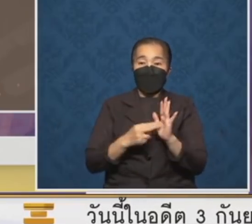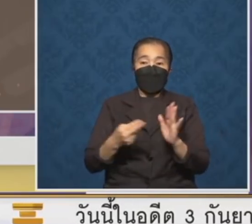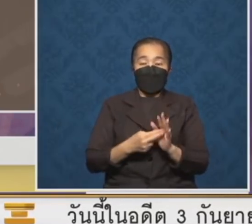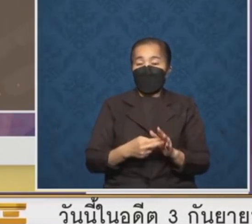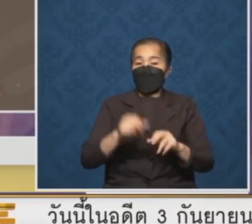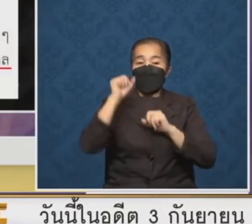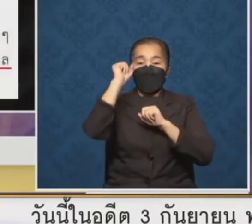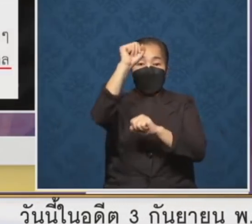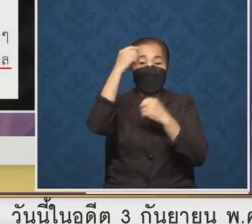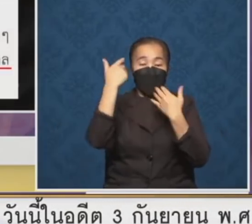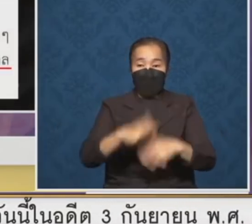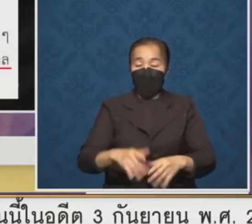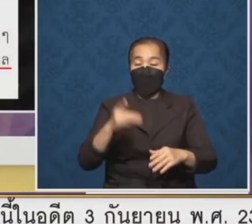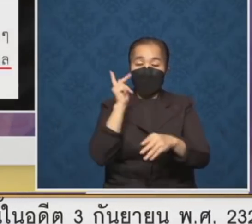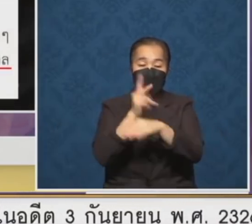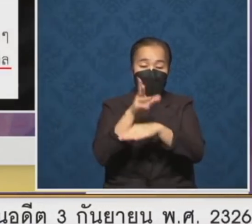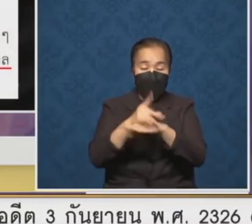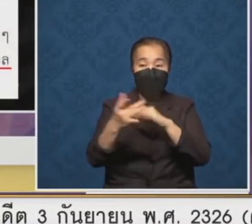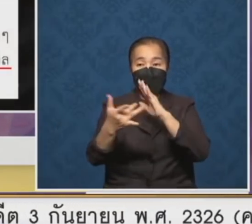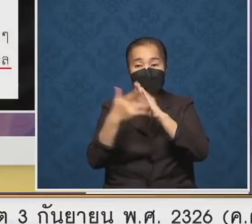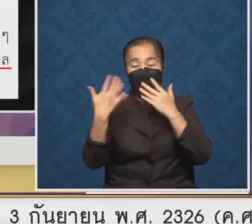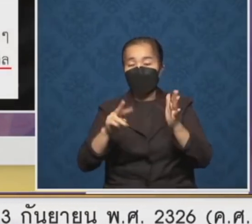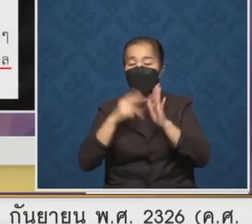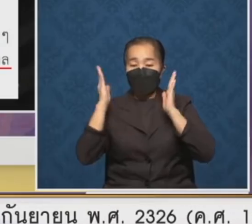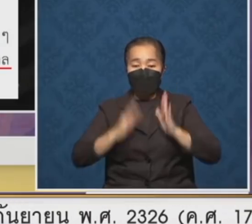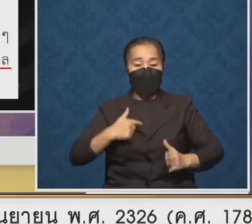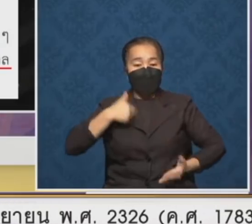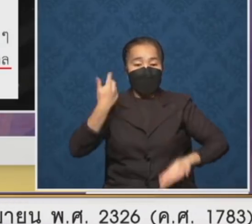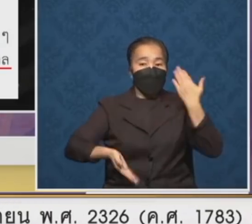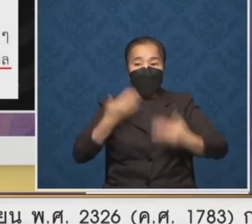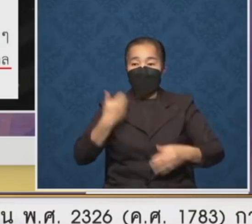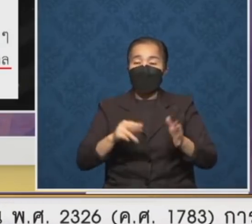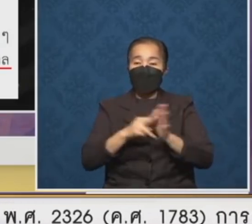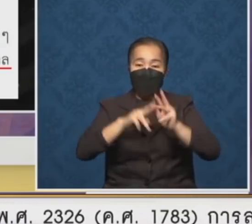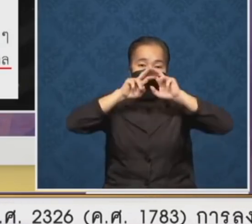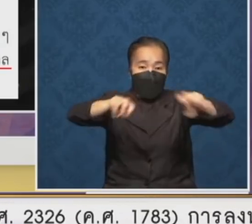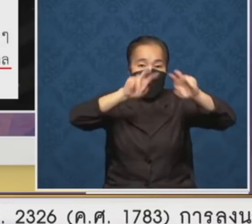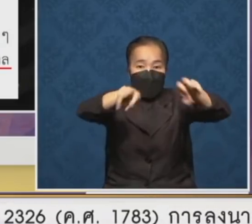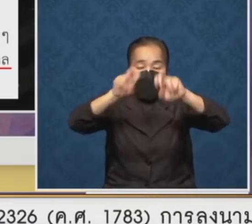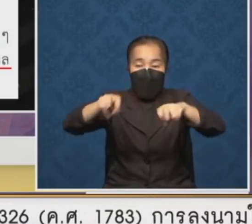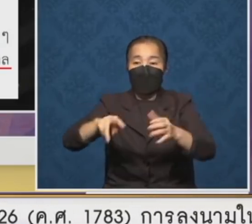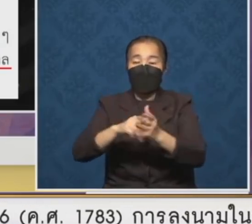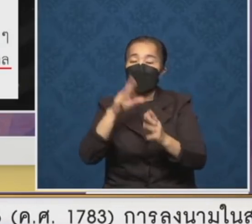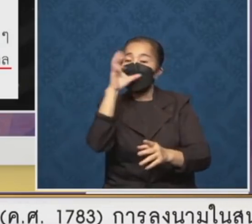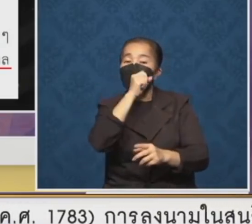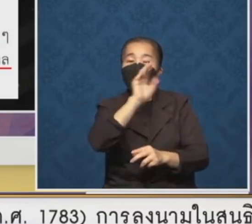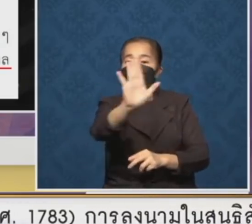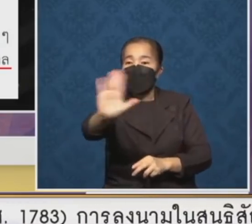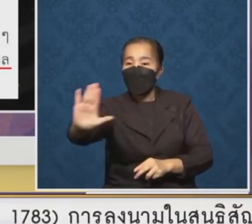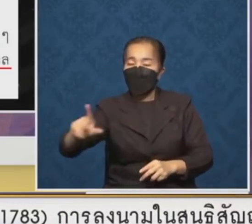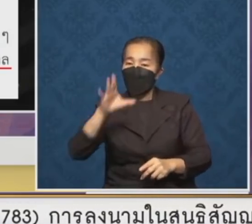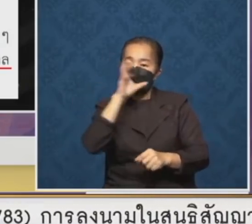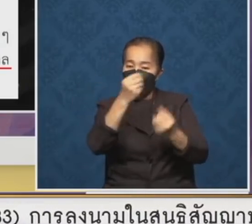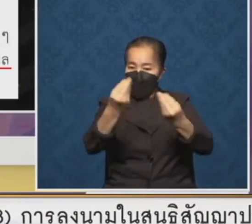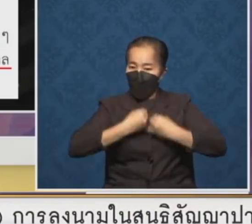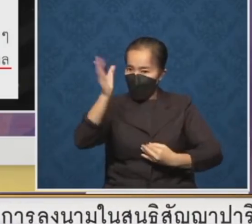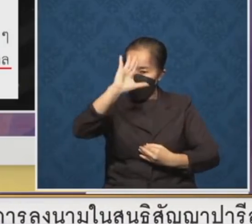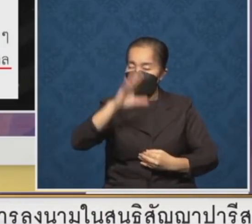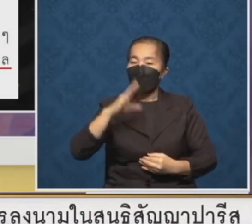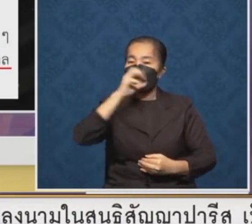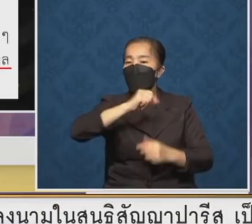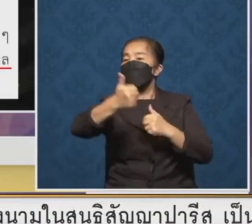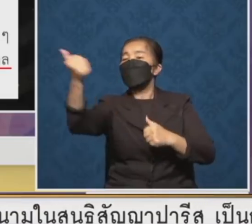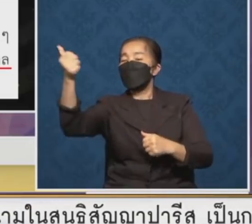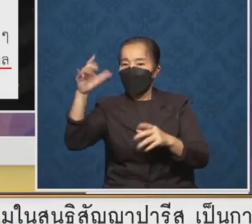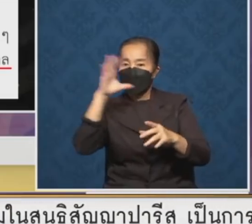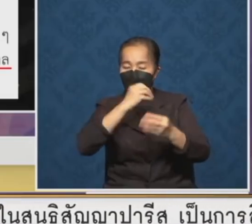ครับและประกาศฉบับนี้นอกจากจะขัดกับพรบคุ้มครองข้อมูลส่วนบุคคลที่ท่านระงับไปนะยังเป็นการละเมิดสิทธิเสรีภาพ